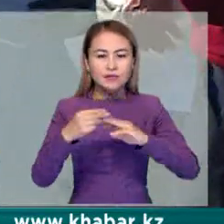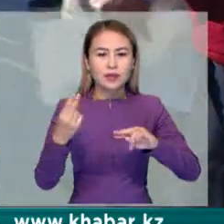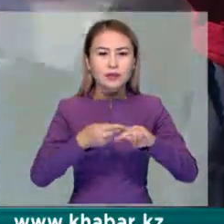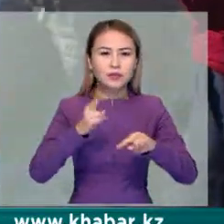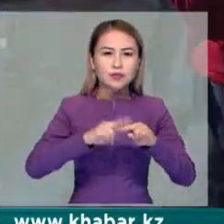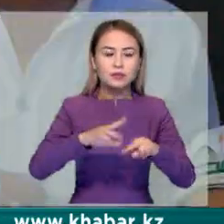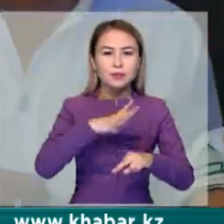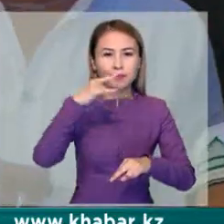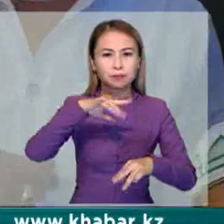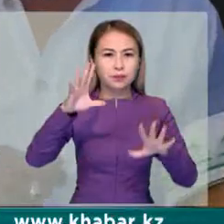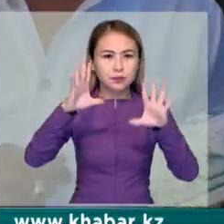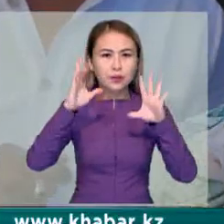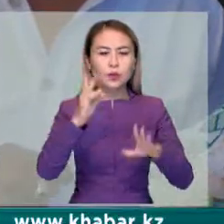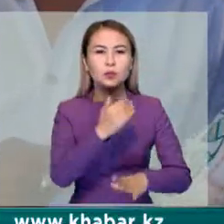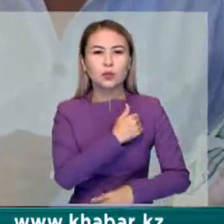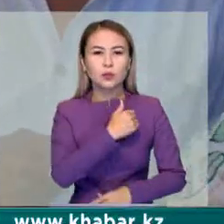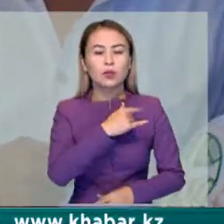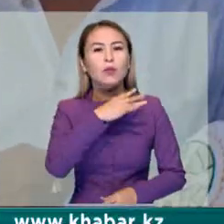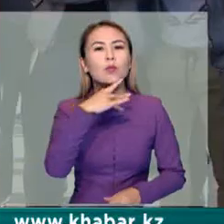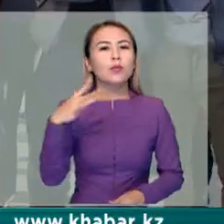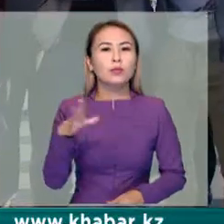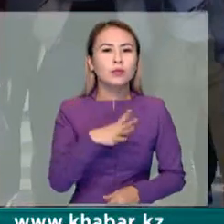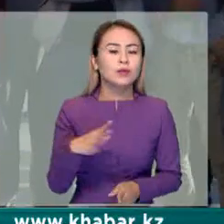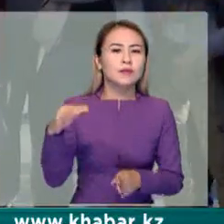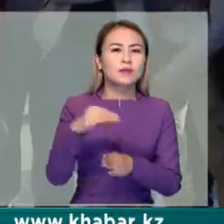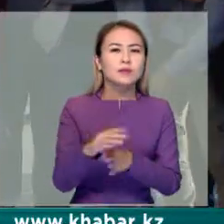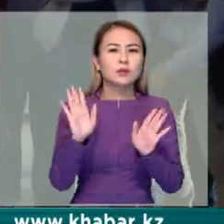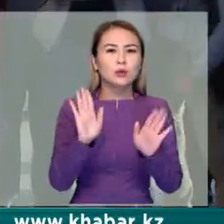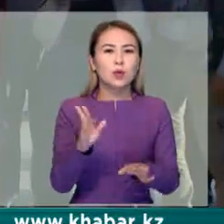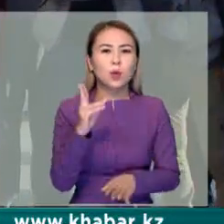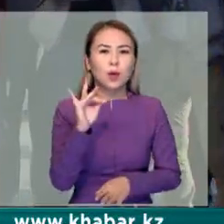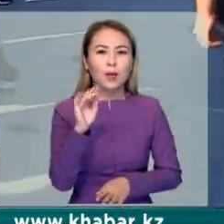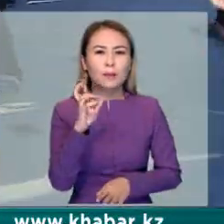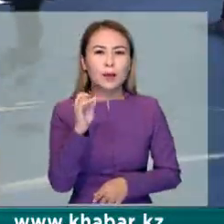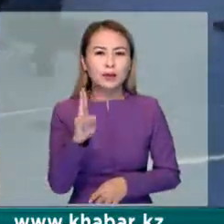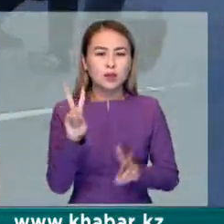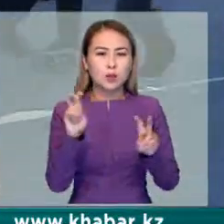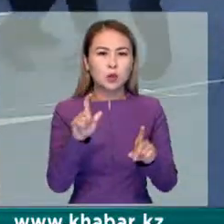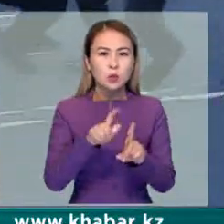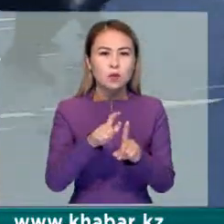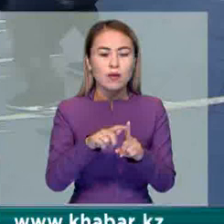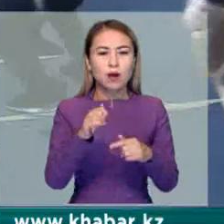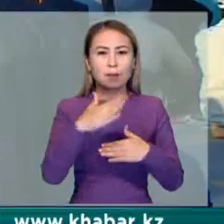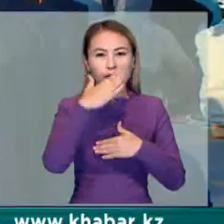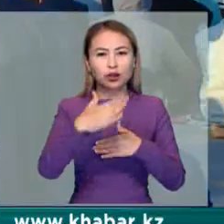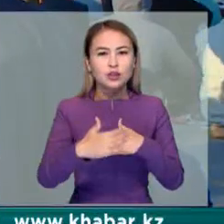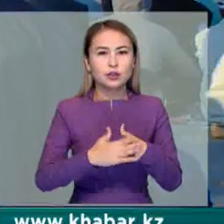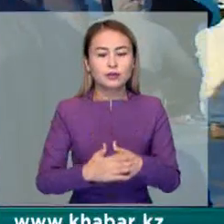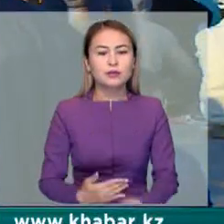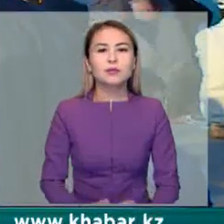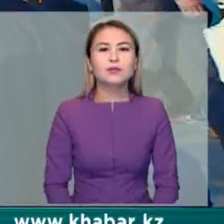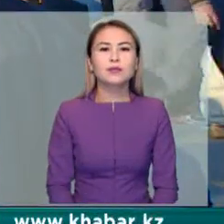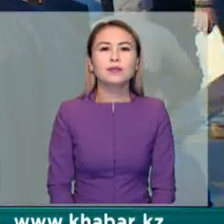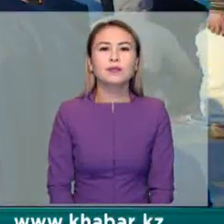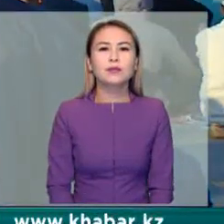Әзірет Сұлтан мешітінде ниет еткендердің қарасы қалың болды. Өйткені құрбан сөзінің өзі жақындау дегенді білдіреді. Осы бүгінгі